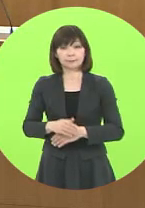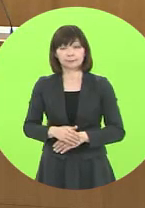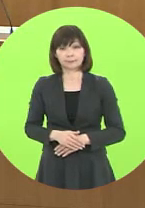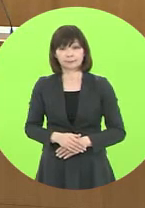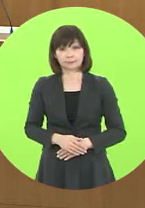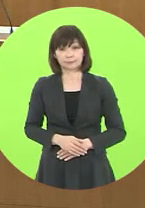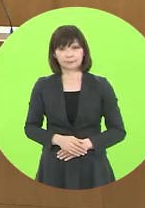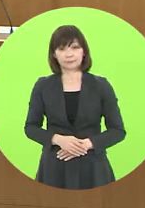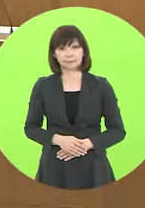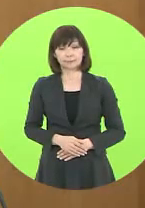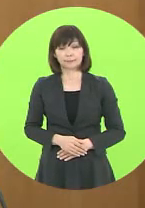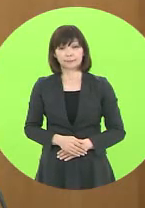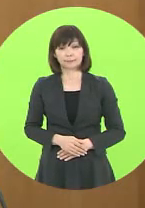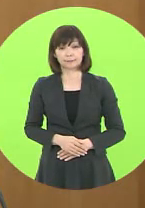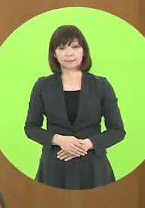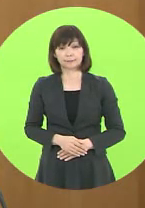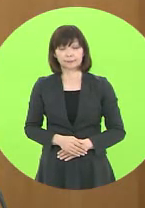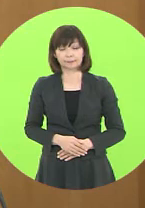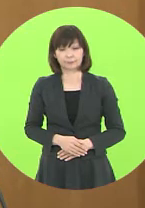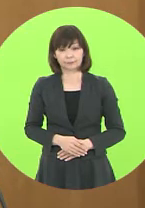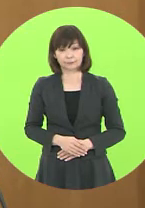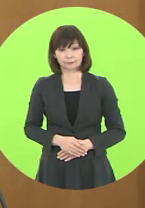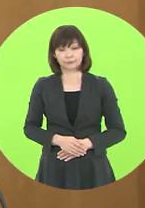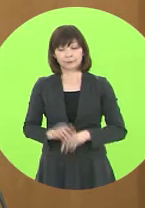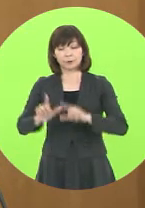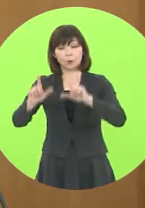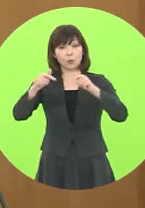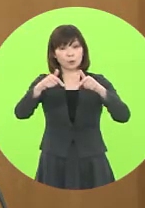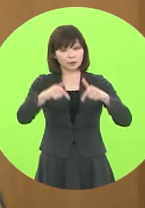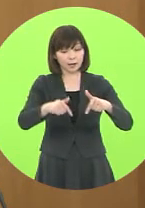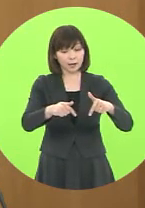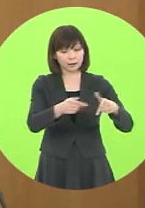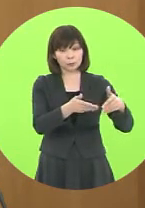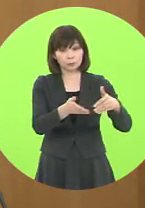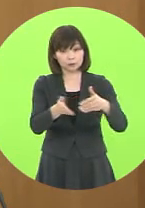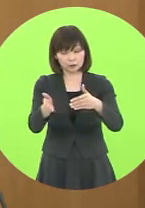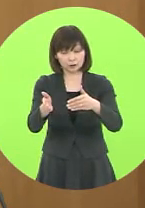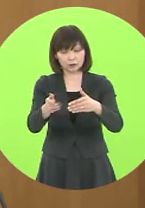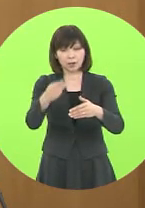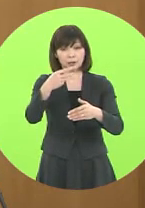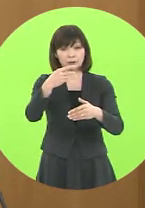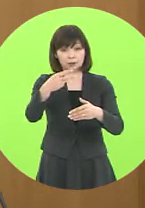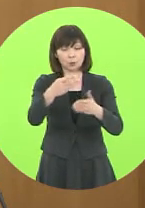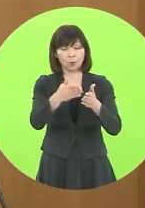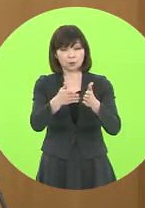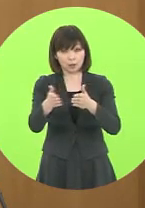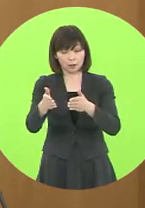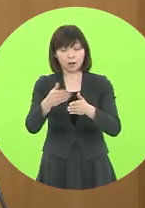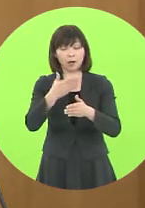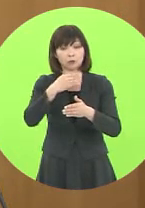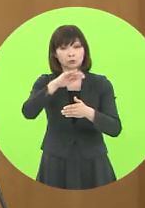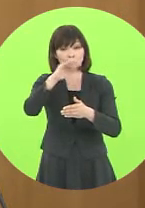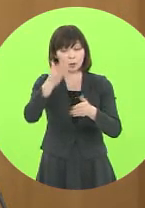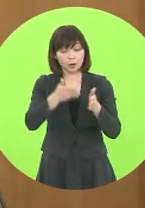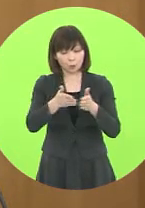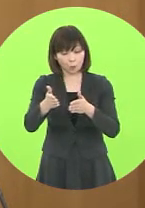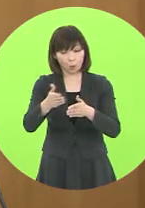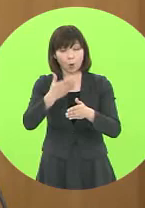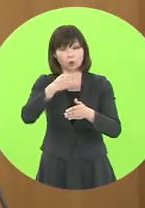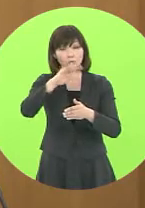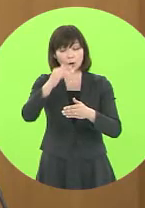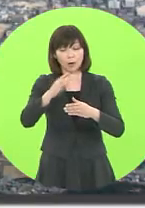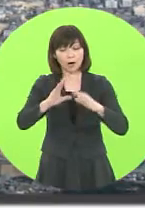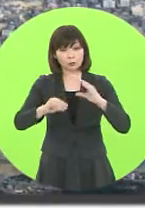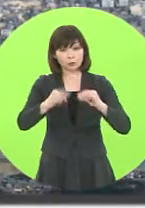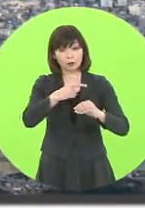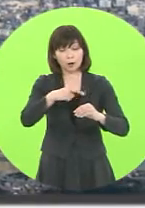。 東西軸の強化として、一般国道2号福山道路や福山沼熊道路